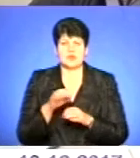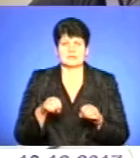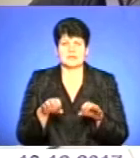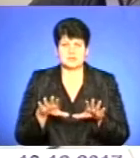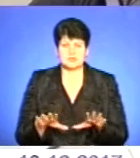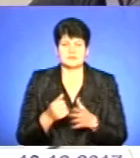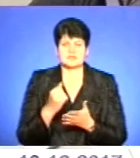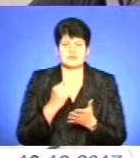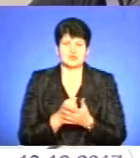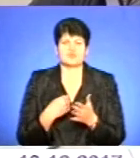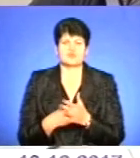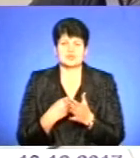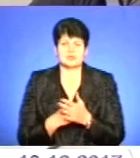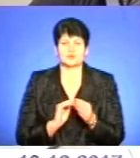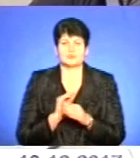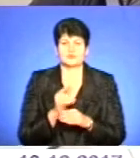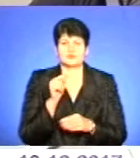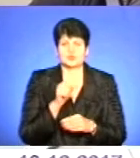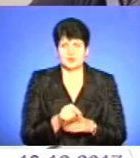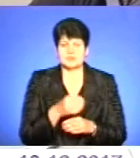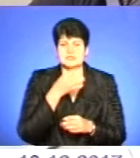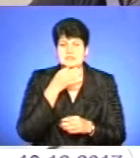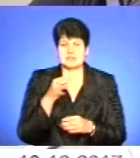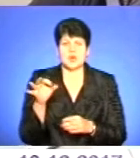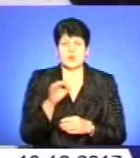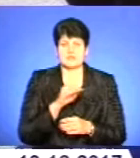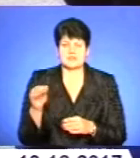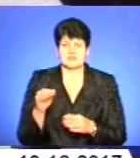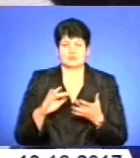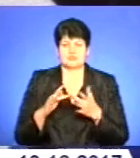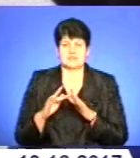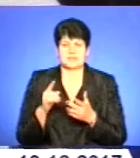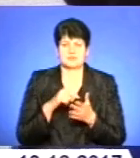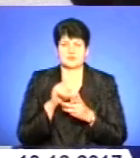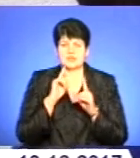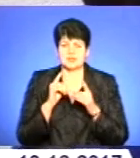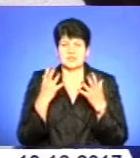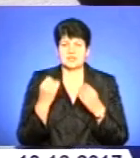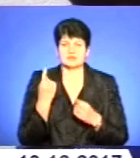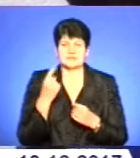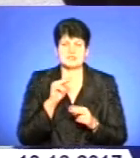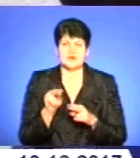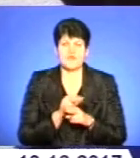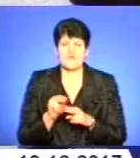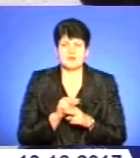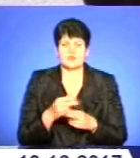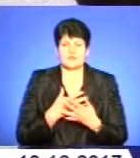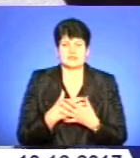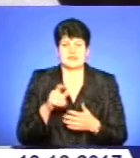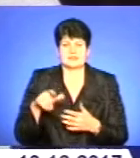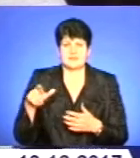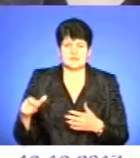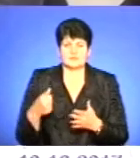затвердження бюджету та додатки до нього оприлюднили на офіційному веб-сайті міської ради. Ще одним зауваженням громадських активістів до